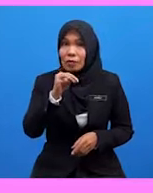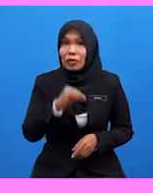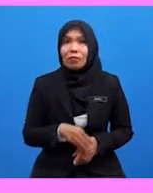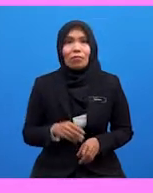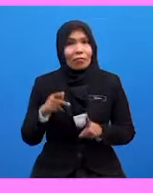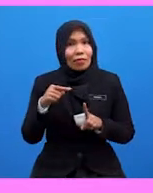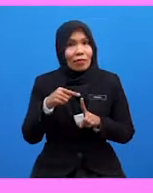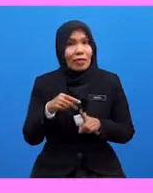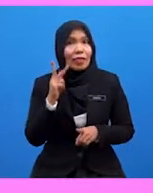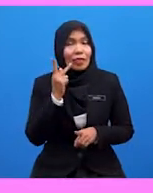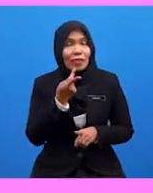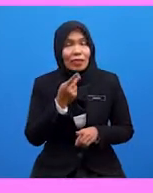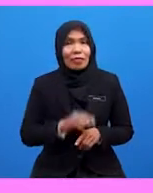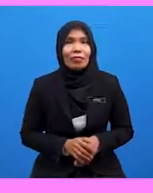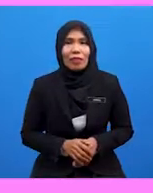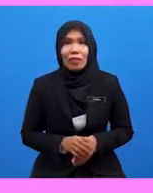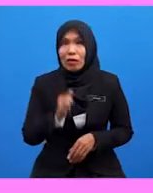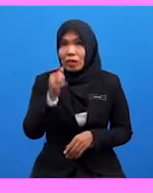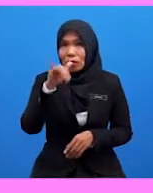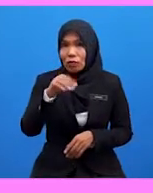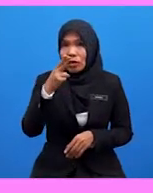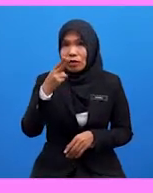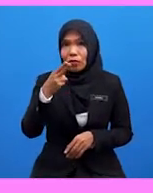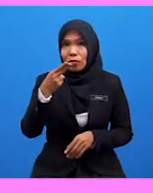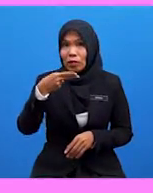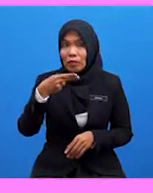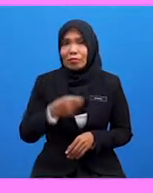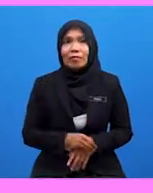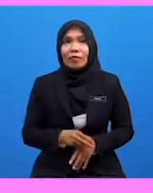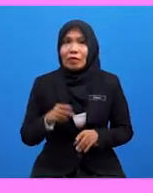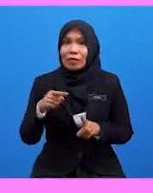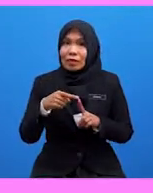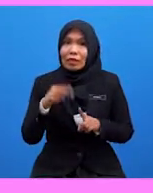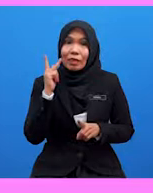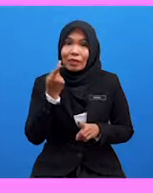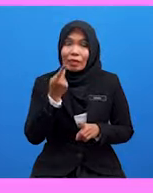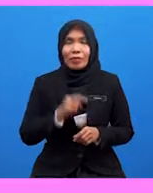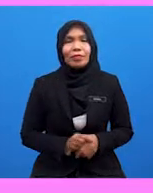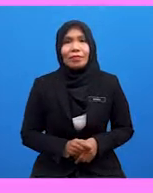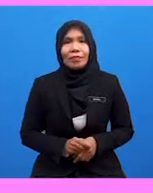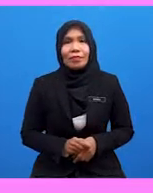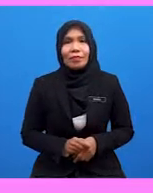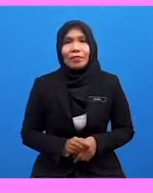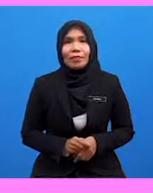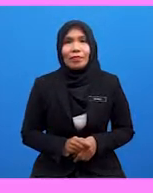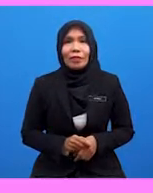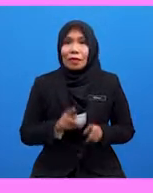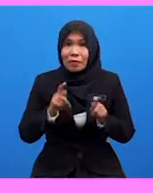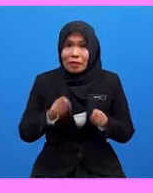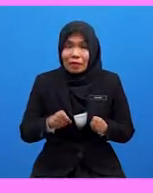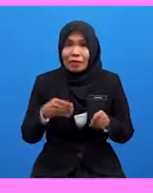kantin. Untuk makluman pelajar, pastikan ayat yang dibina mempunyai kata perintah